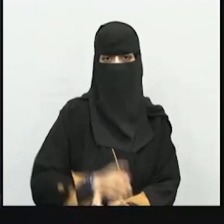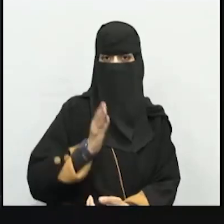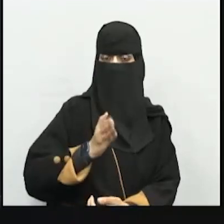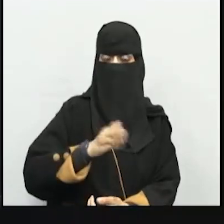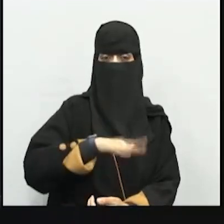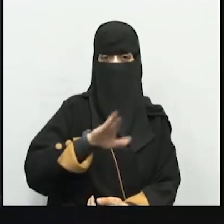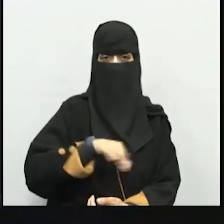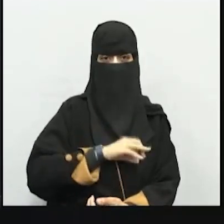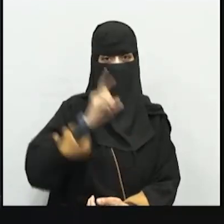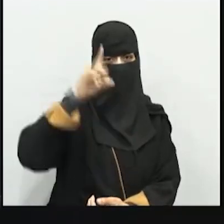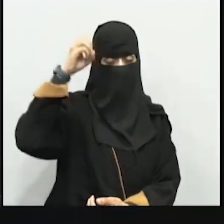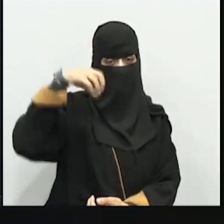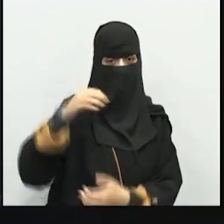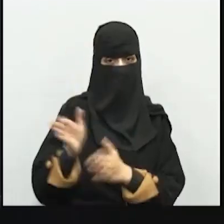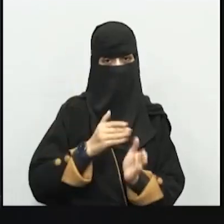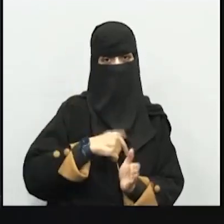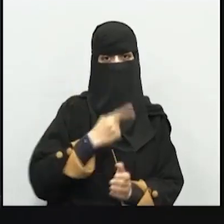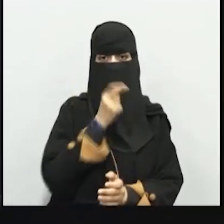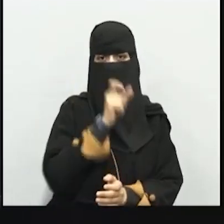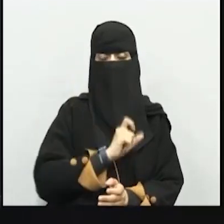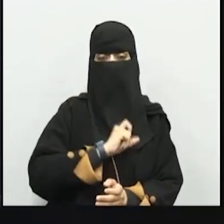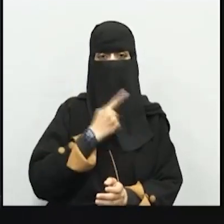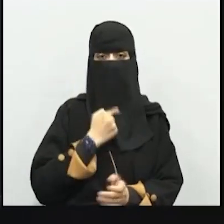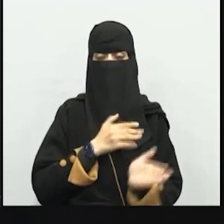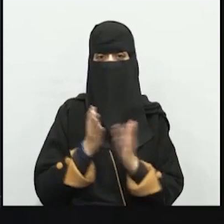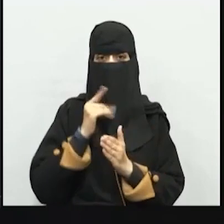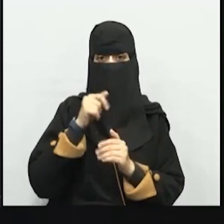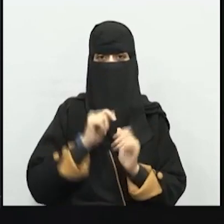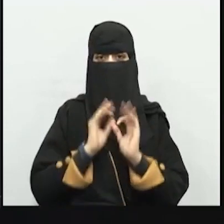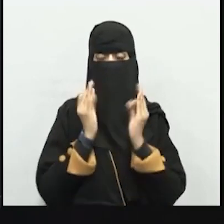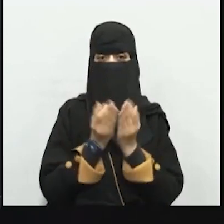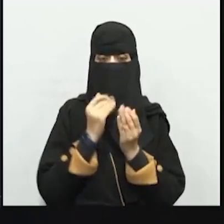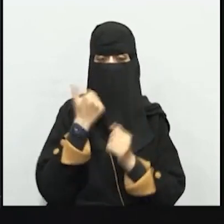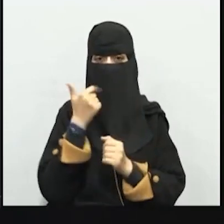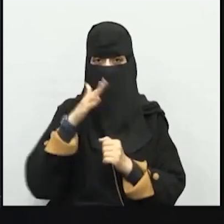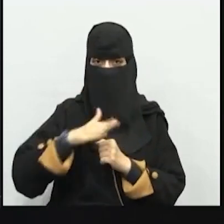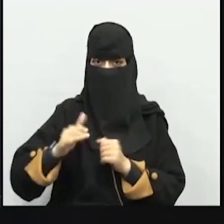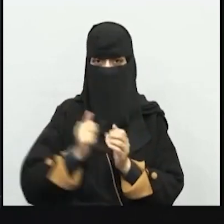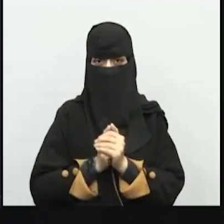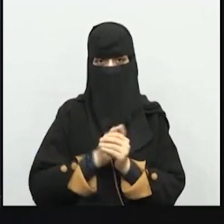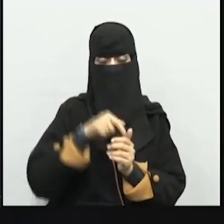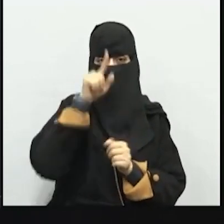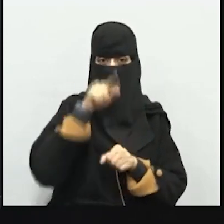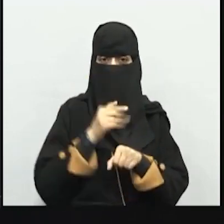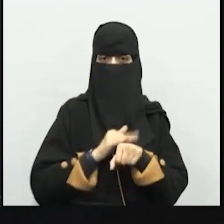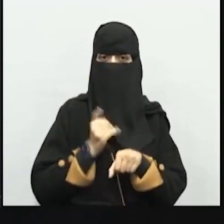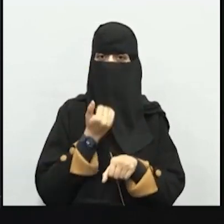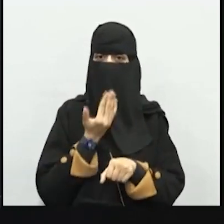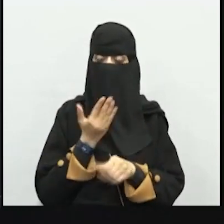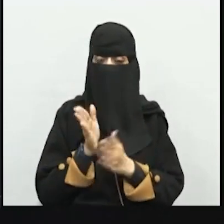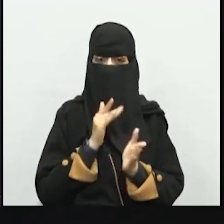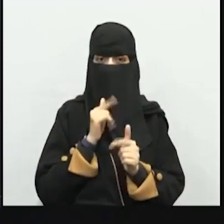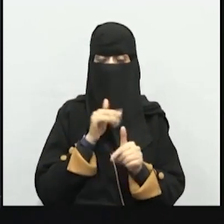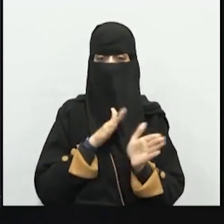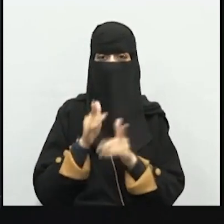السلام عليكم ورحمة الله وبركاته أحبتي طلاب وطالبات الصف السادس الابتدائي، طاب يومكم، أتمنى أن تكون